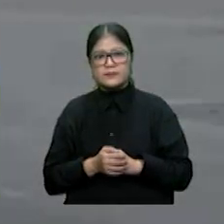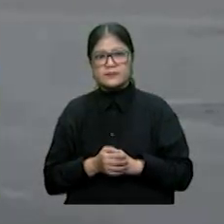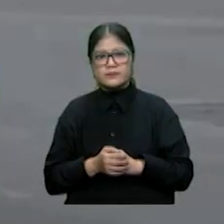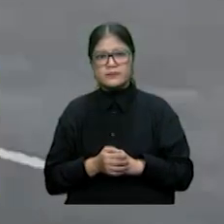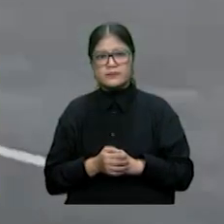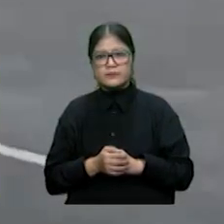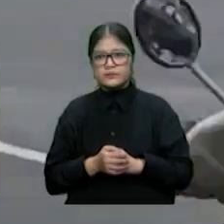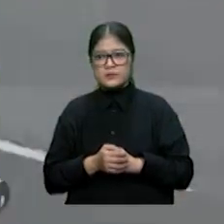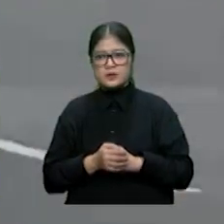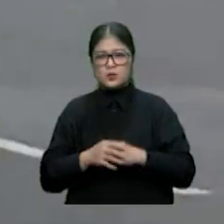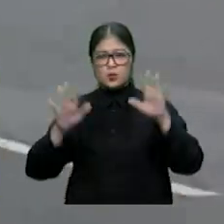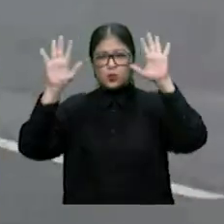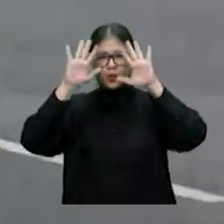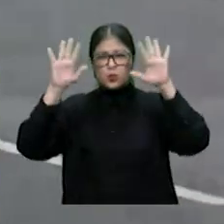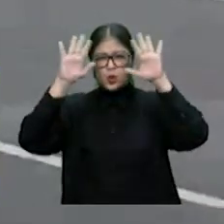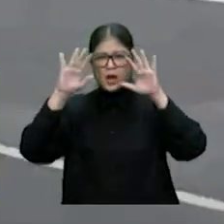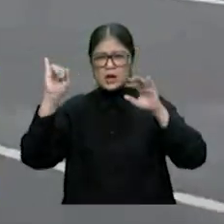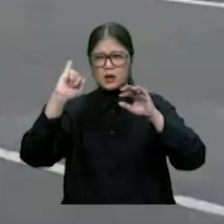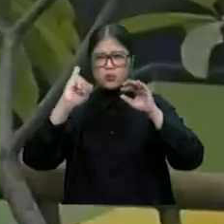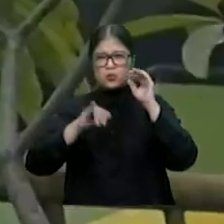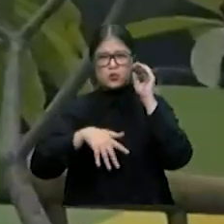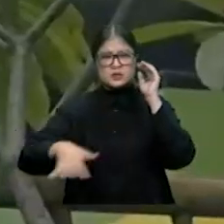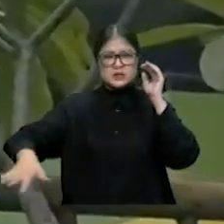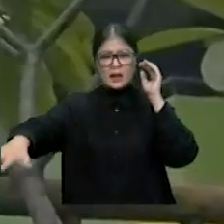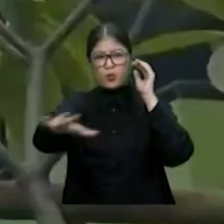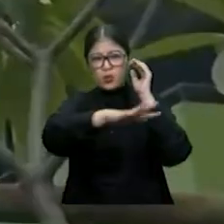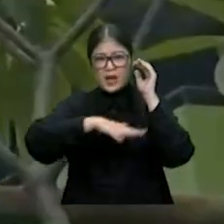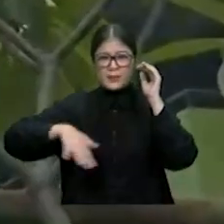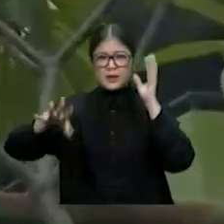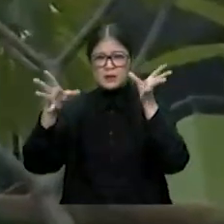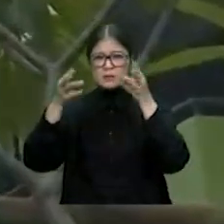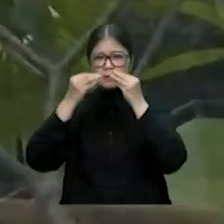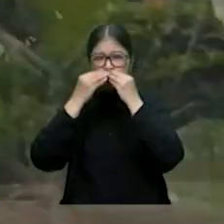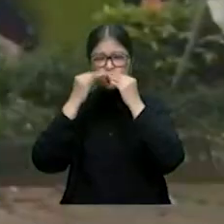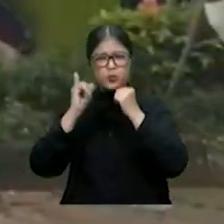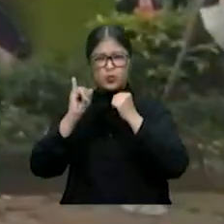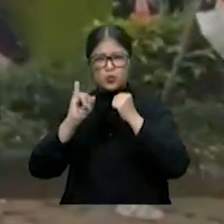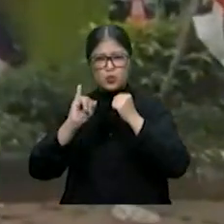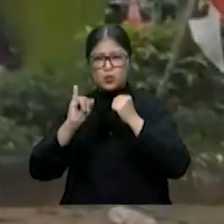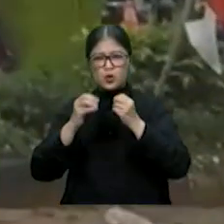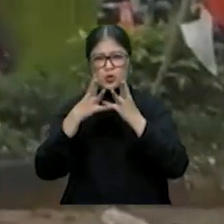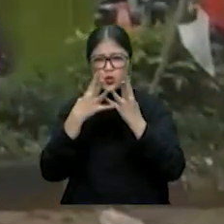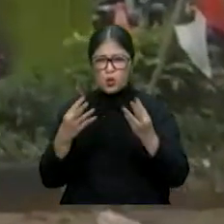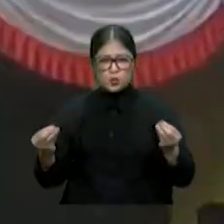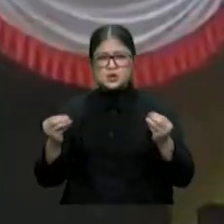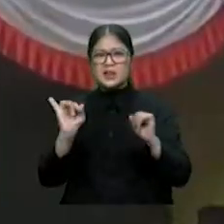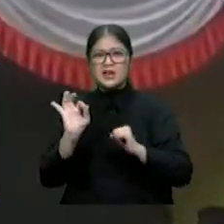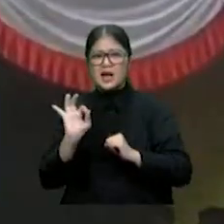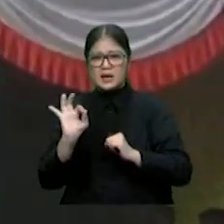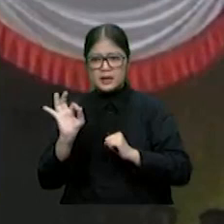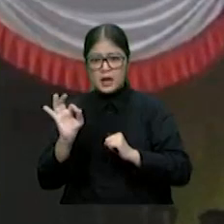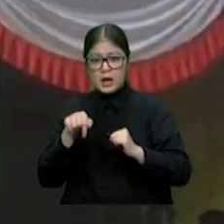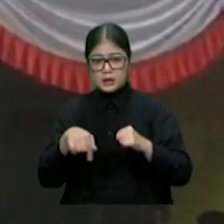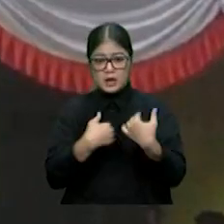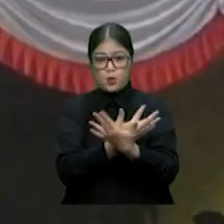Polusi udara yang meliputi langit wilayah Jabodetabek seolah menjadi permasalahan yang tak kunjung menemukan jalan keluar. Dampaknya, ratusan warga